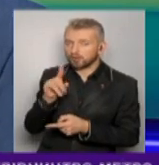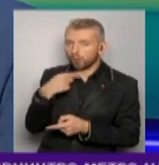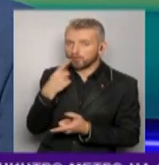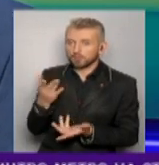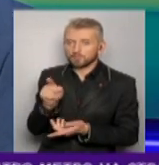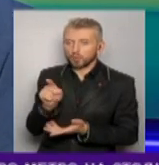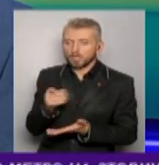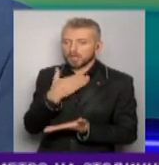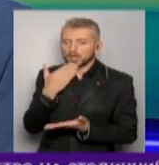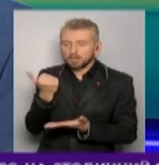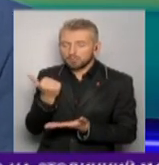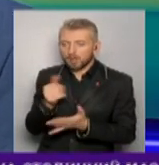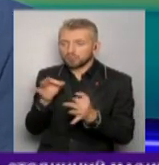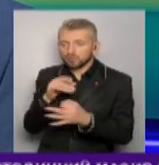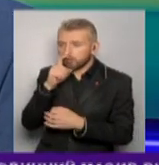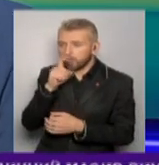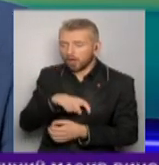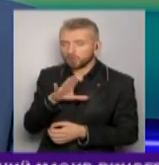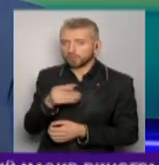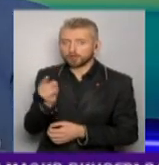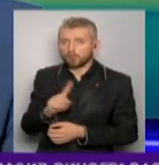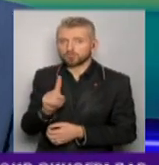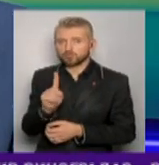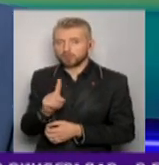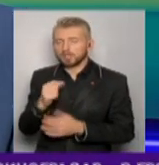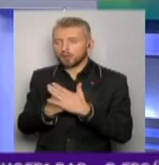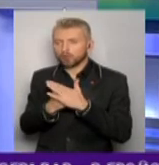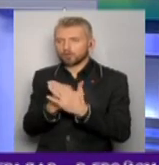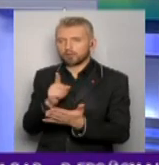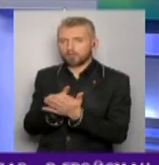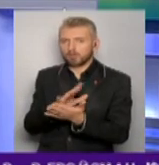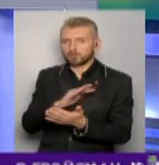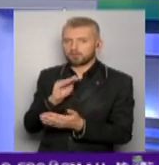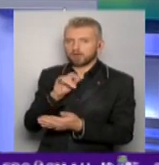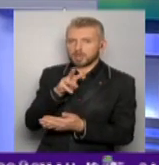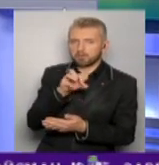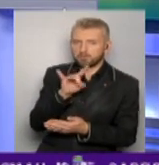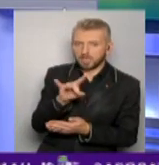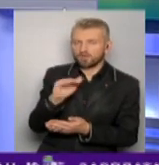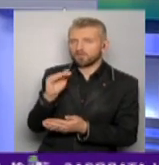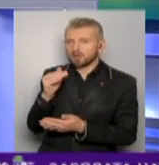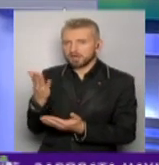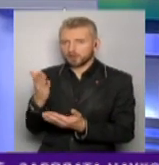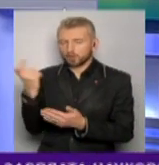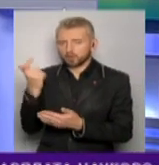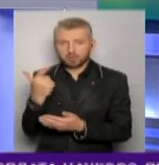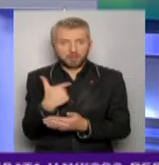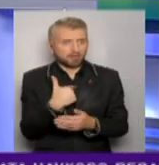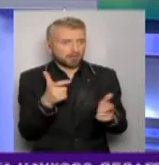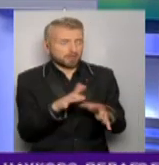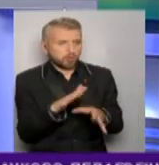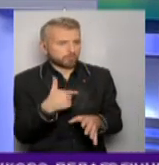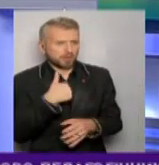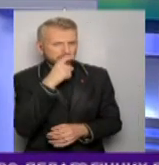немає нічого поганого в тому, що за основу має бути фермер, і фермерське господарство, і підтримка. Я ні з чим цим не погоджуюсь, тому що